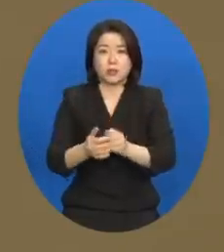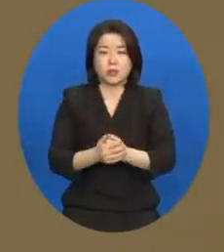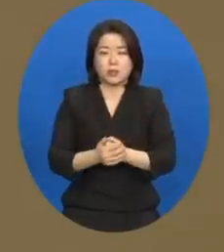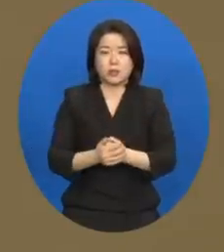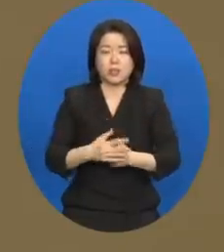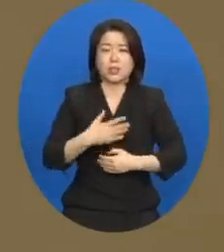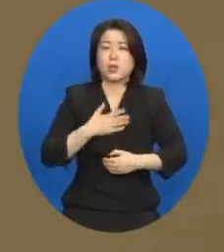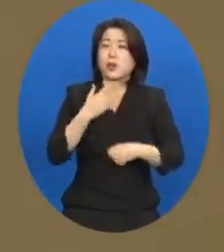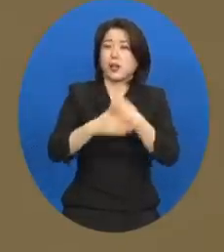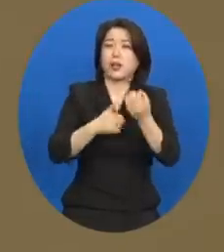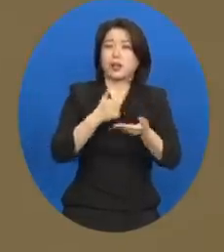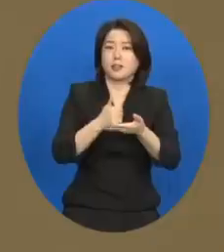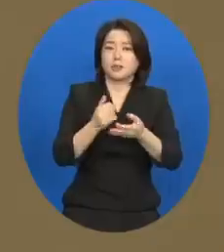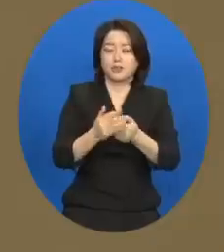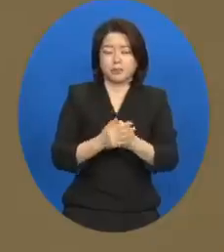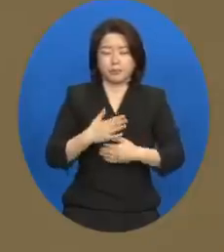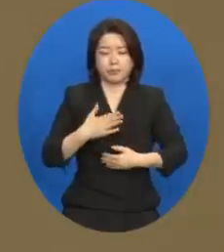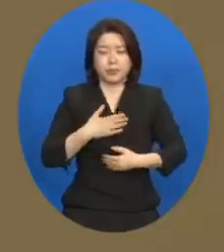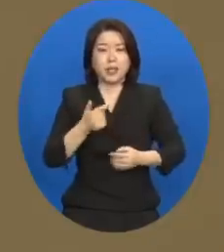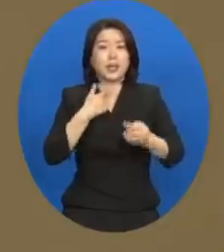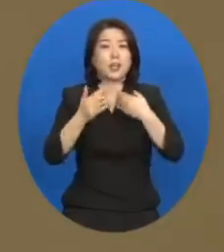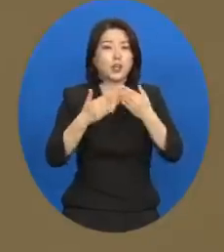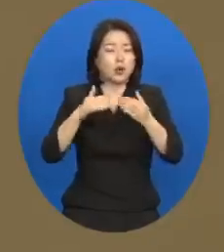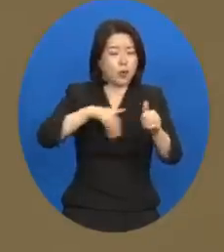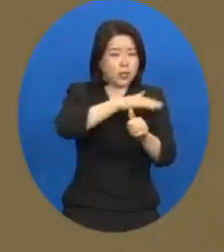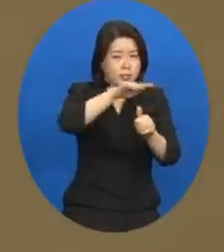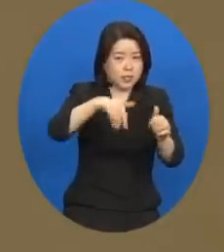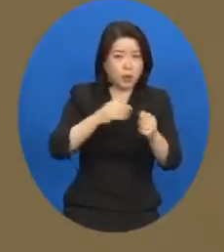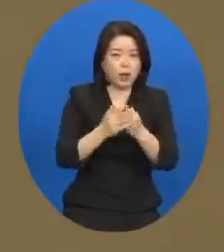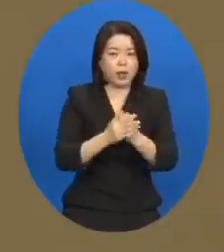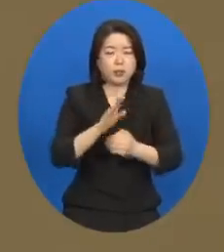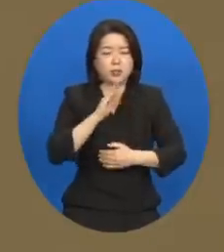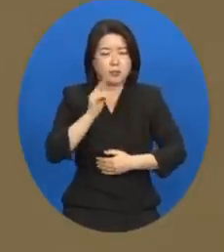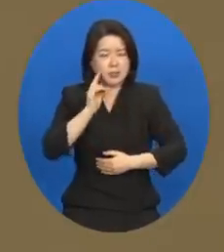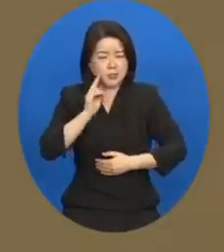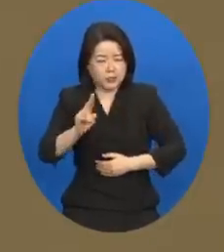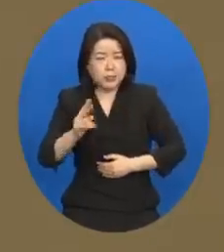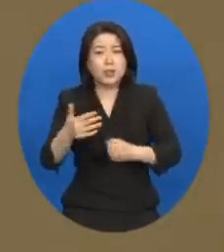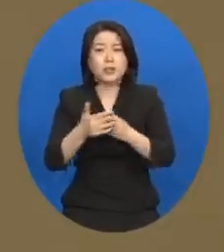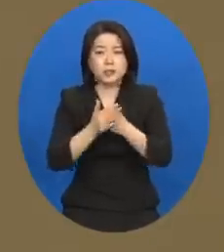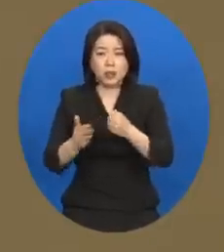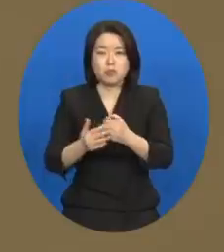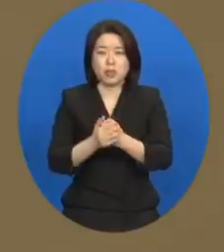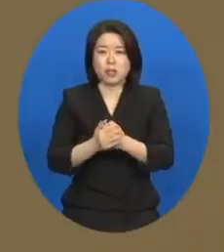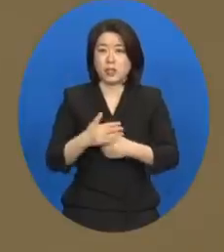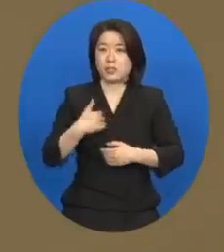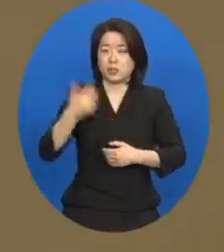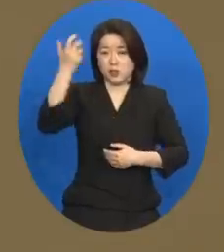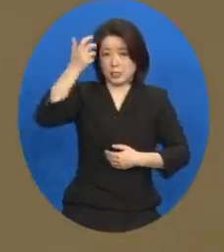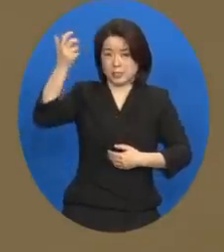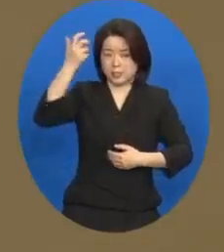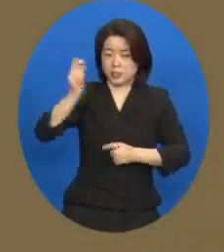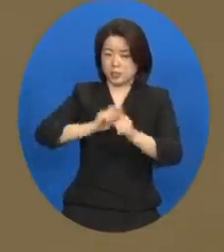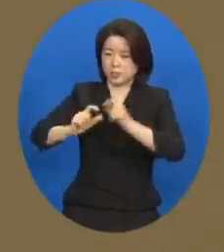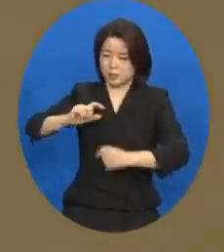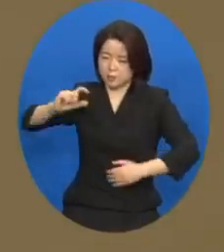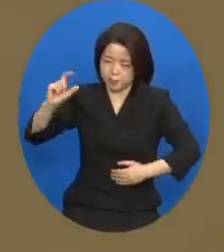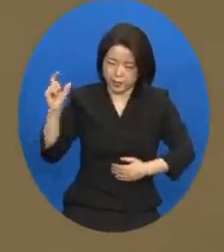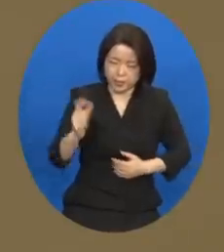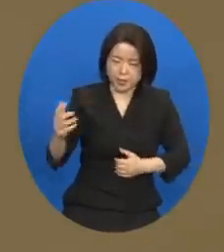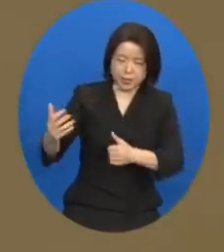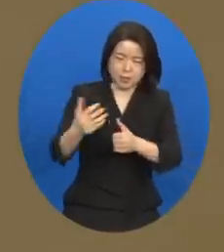저는 하나님께서 제가 겪어야 될 상황이 참 심각하니까 저를 영적으로 더 강하게